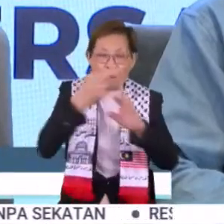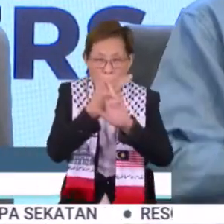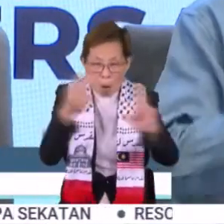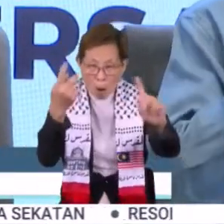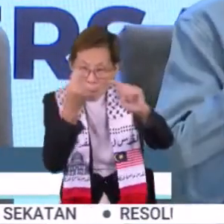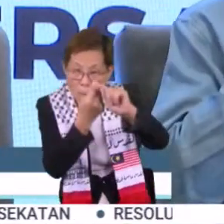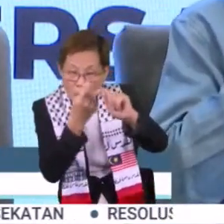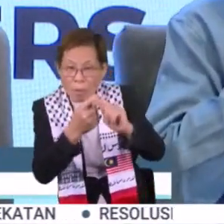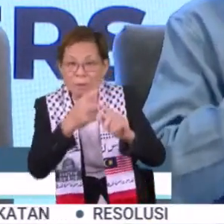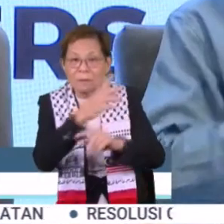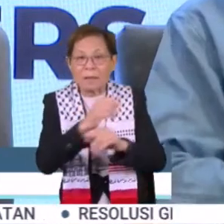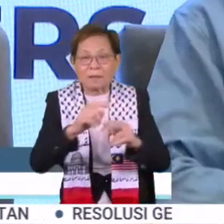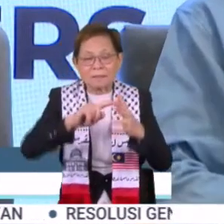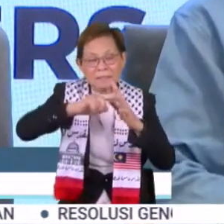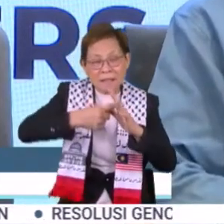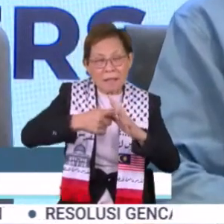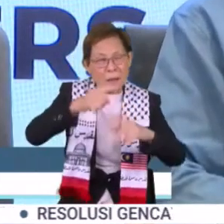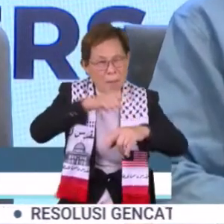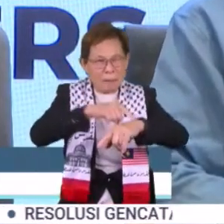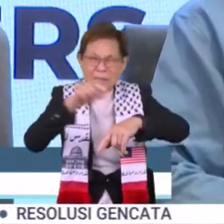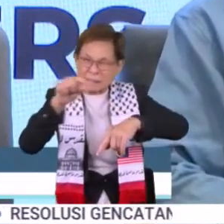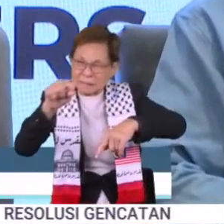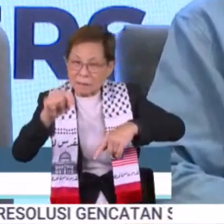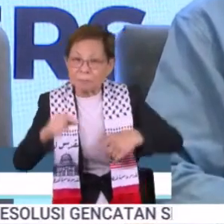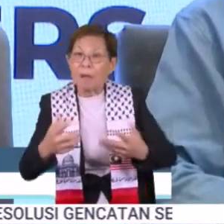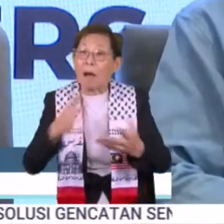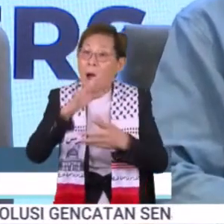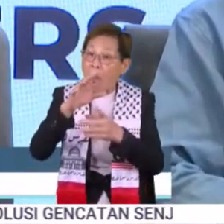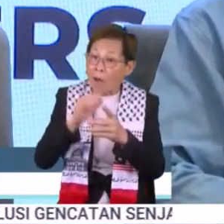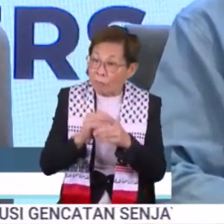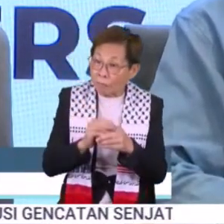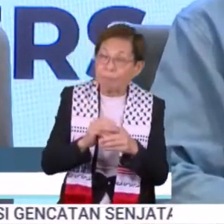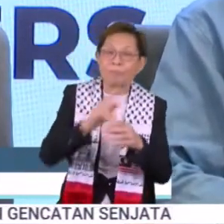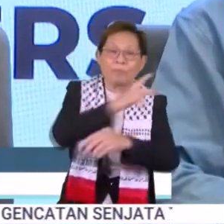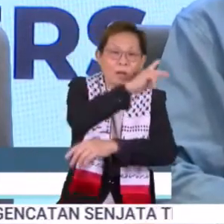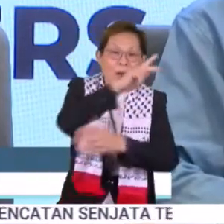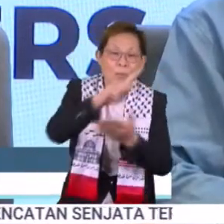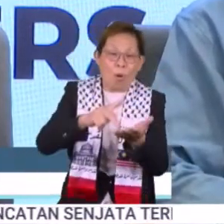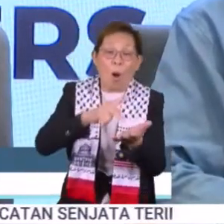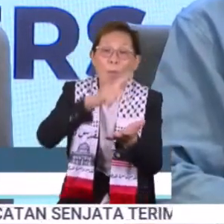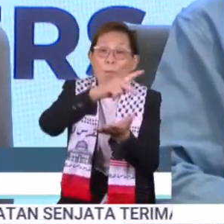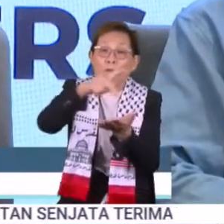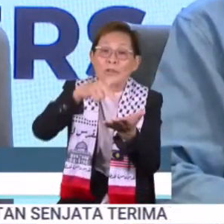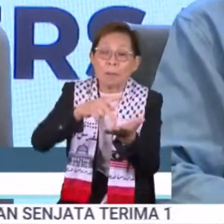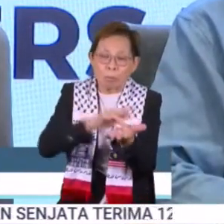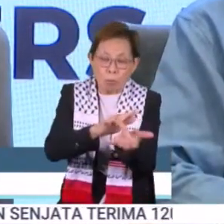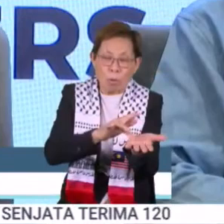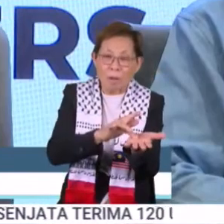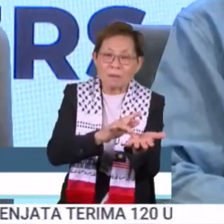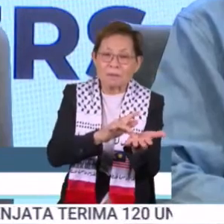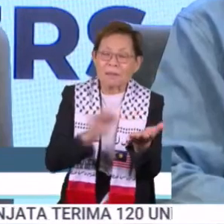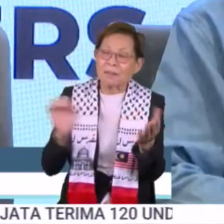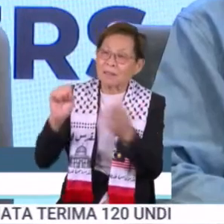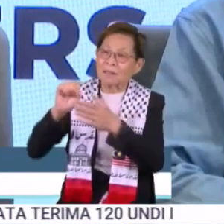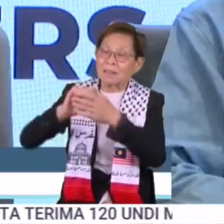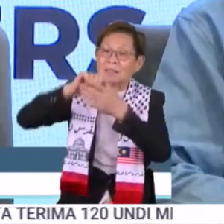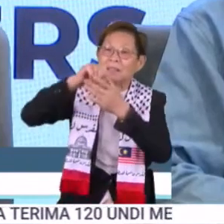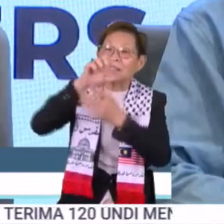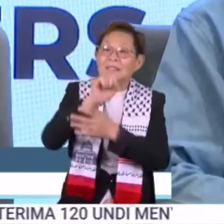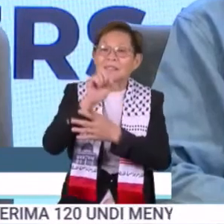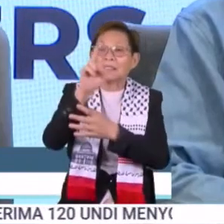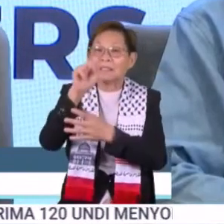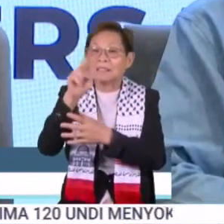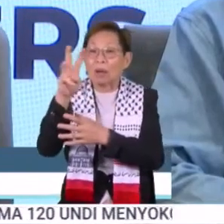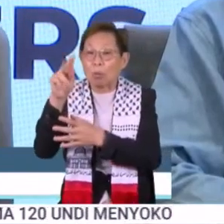beroperasi pada masa terdekat diantaranya termasuklah pusat perubatan Sunway di Tambun kuil Medical